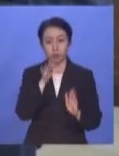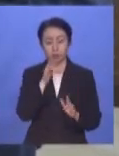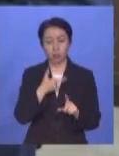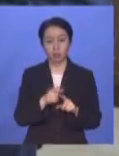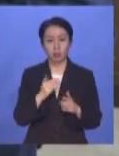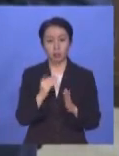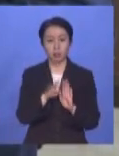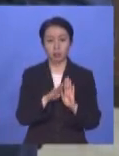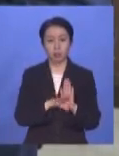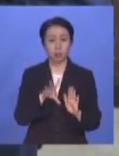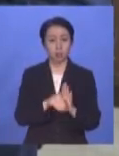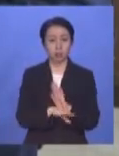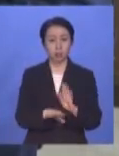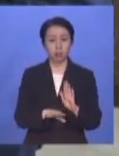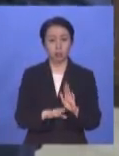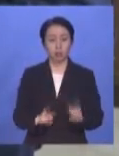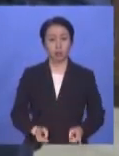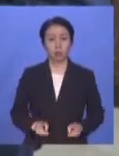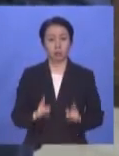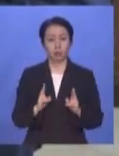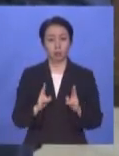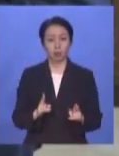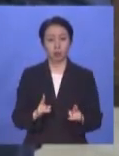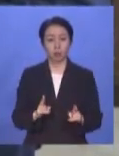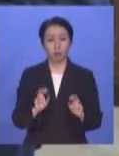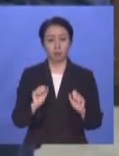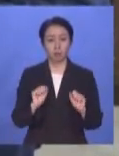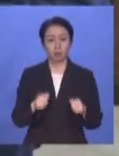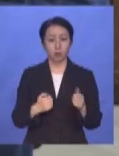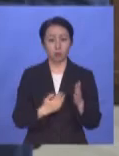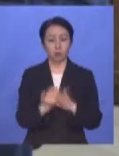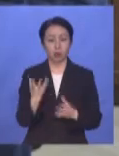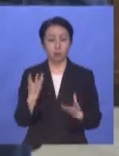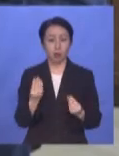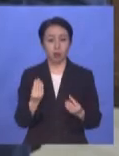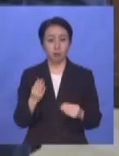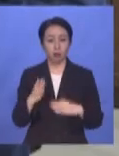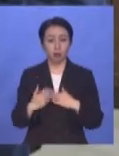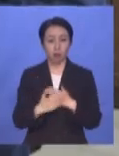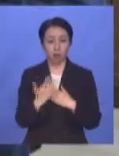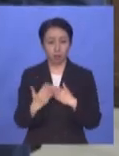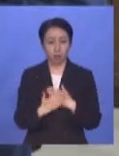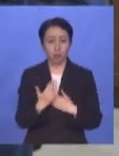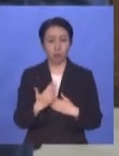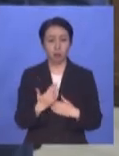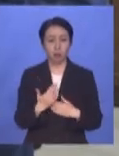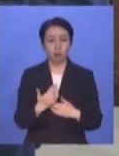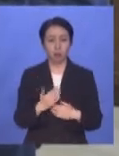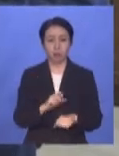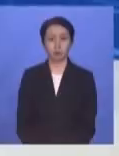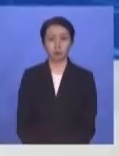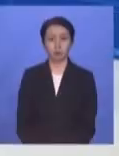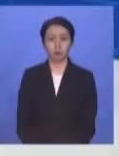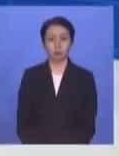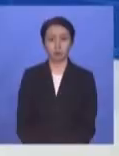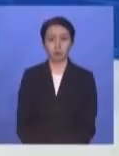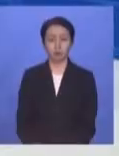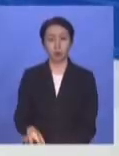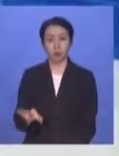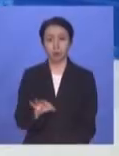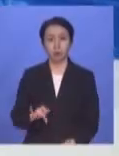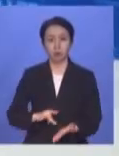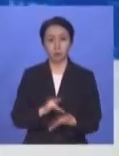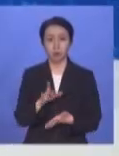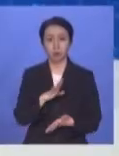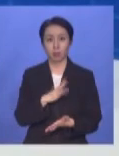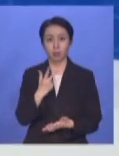статьи не подпадают под перечень преступлений, по которым возможно назначение более мягкого наказания. И исключено примирение сторон. В областном